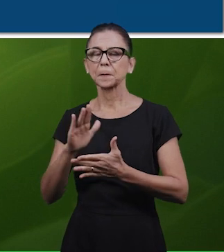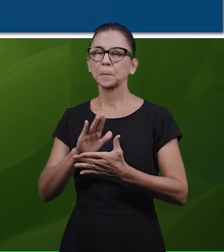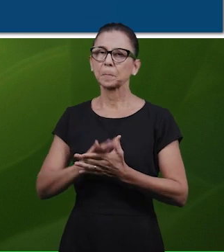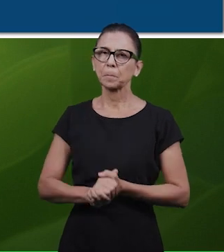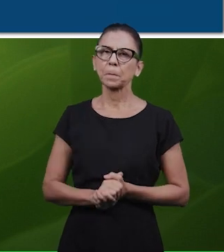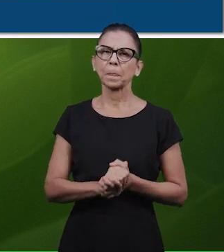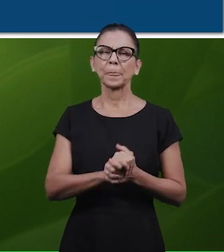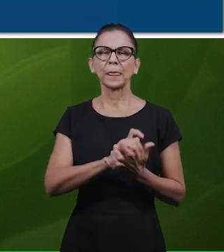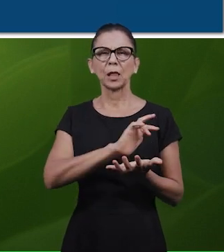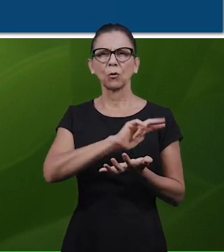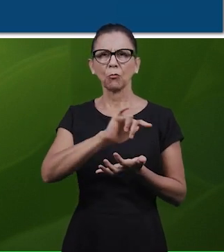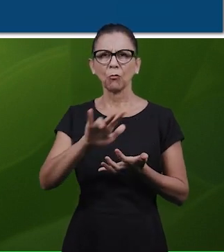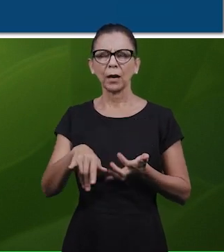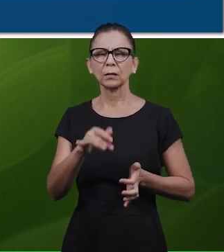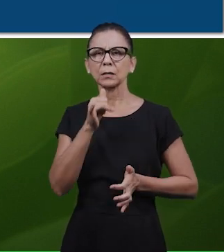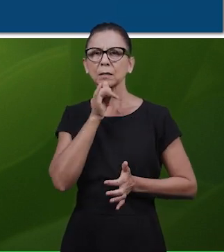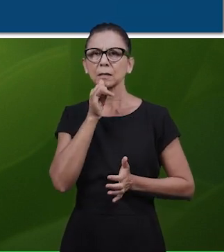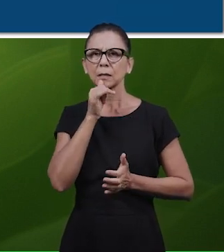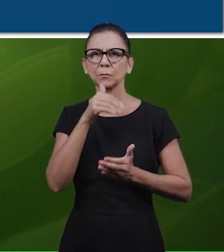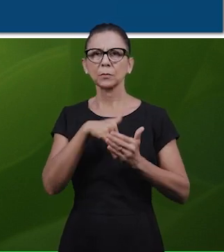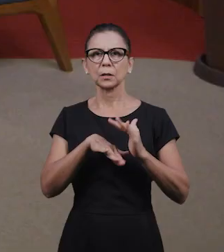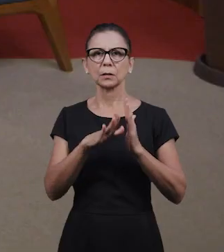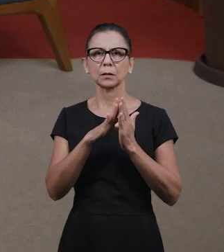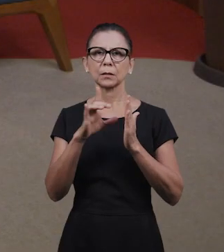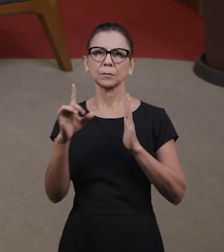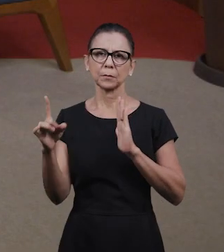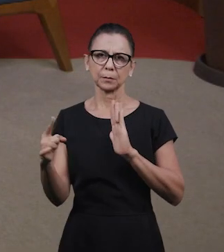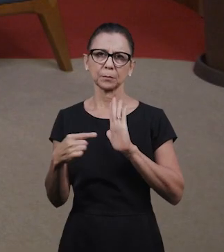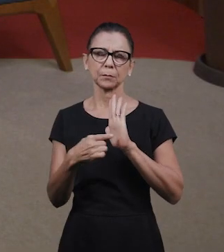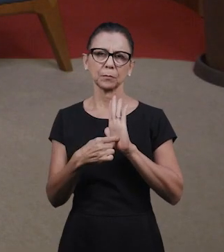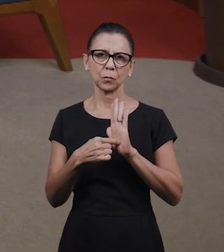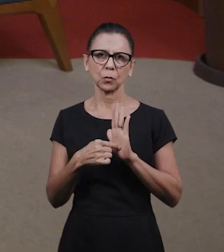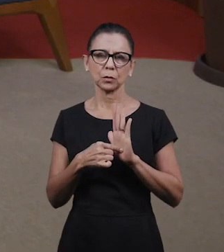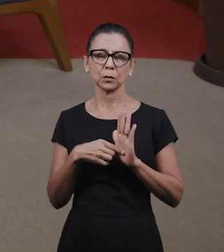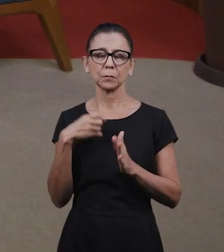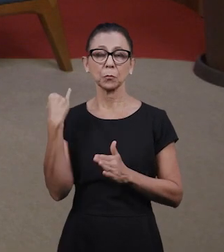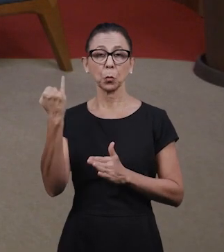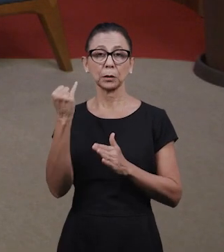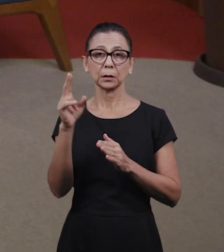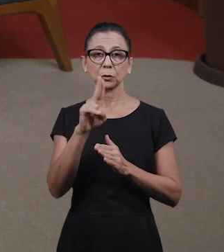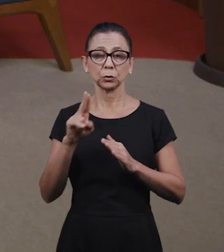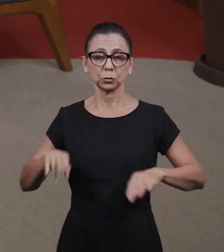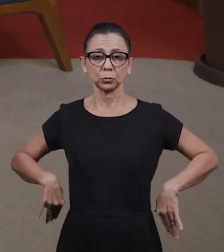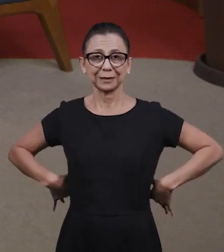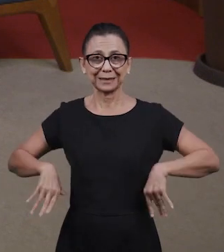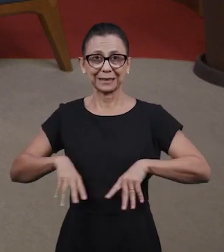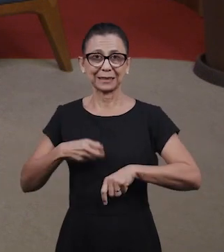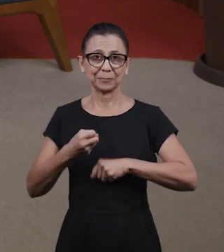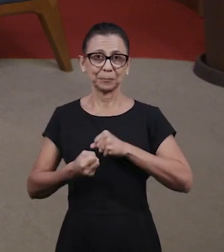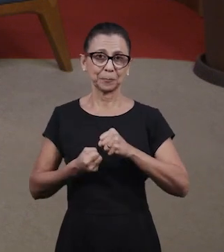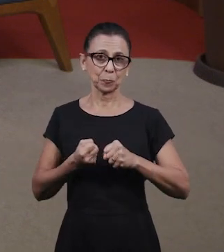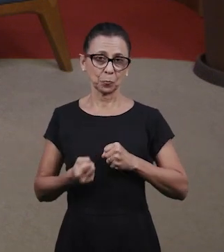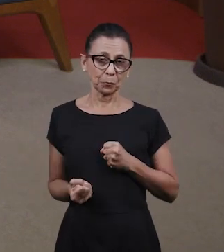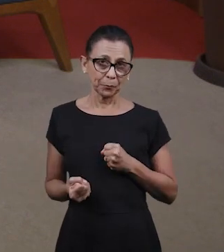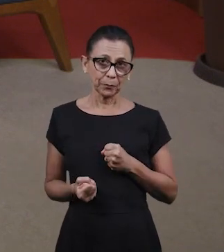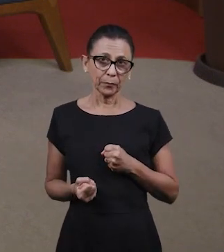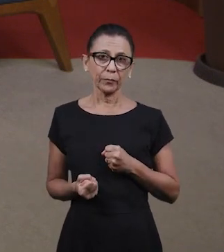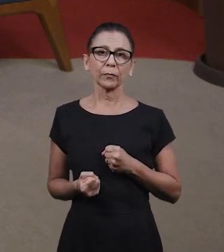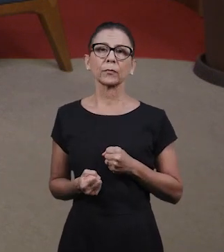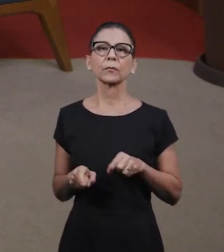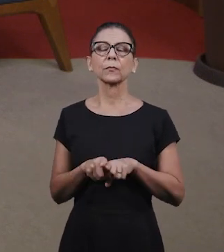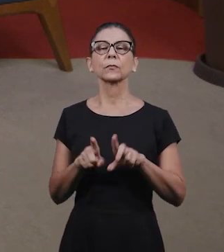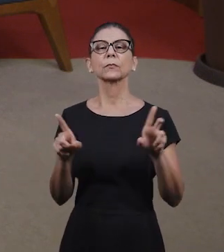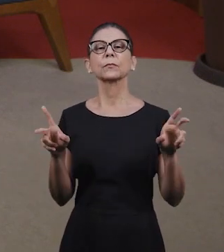du peuple d'Israël d'Égypte, la course d'Élie, la journée des serviteurs. Dans tous ces cas,